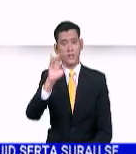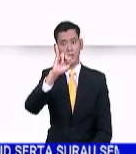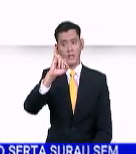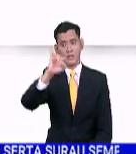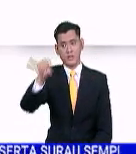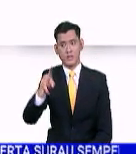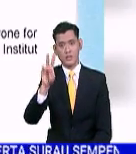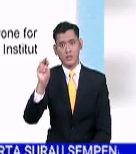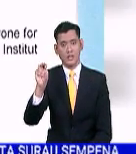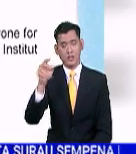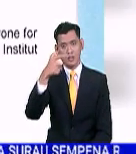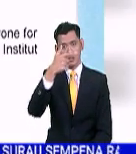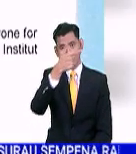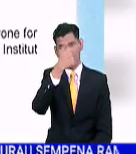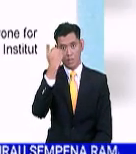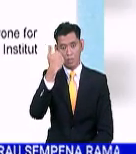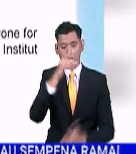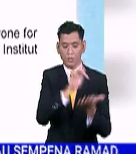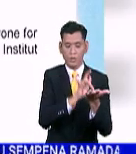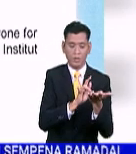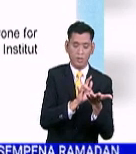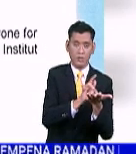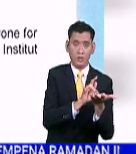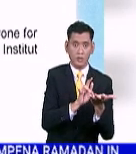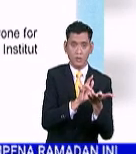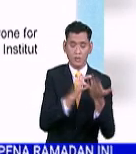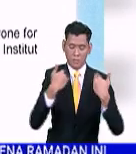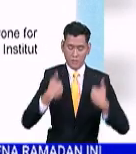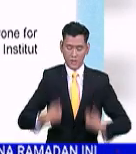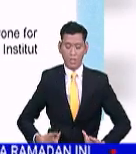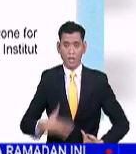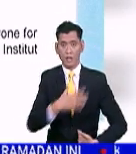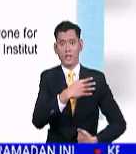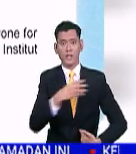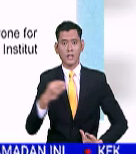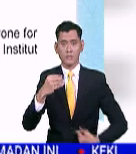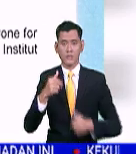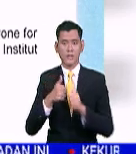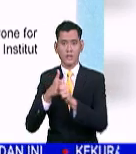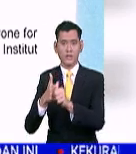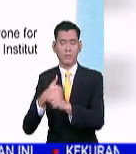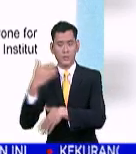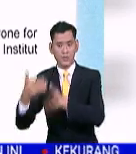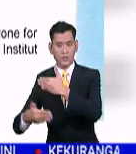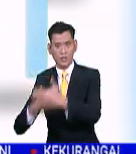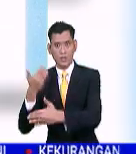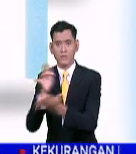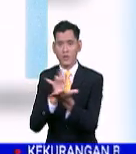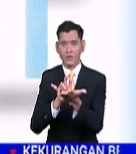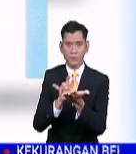IJN bagi menjalani rawatan fisioterapi dan prosedur perubatan lanjut.